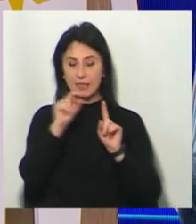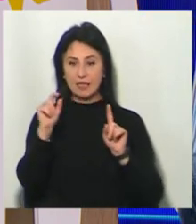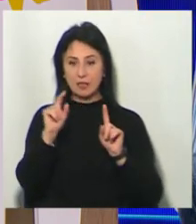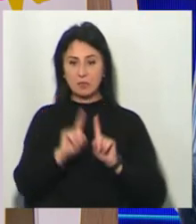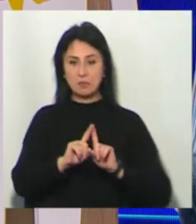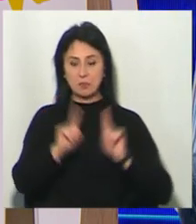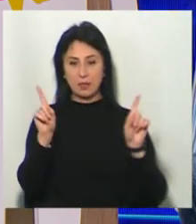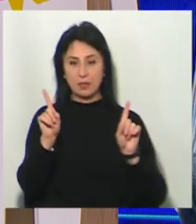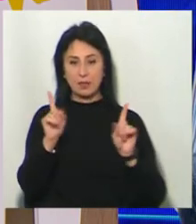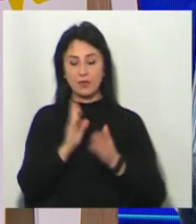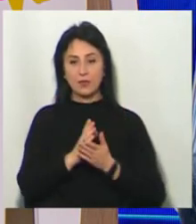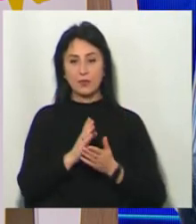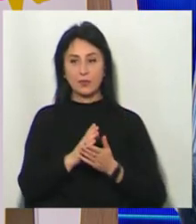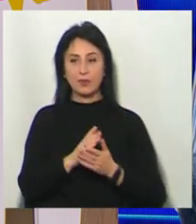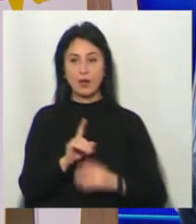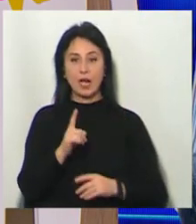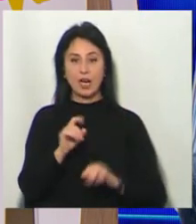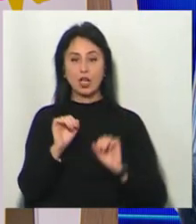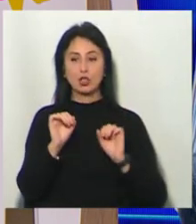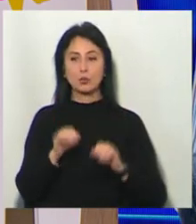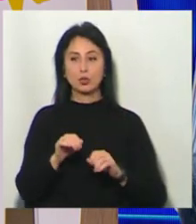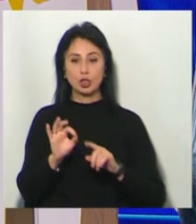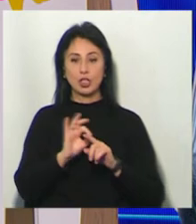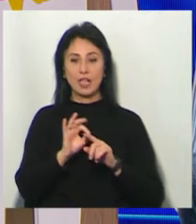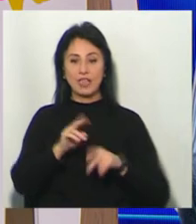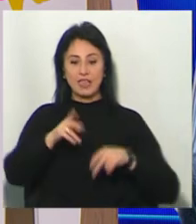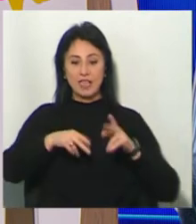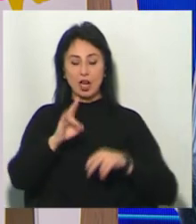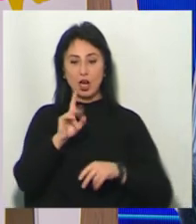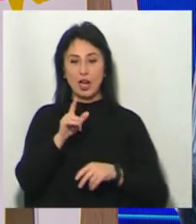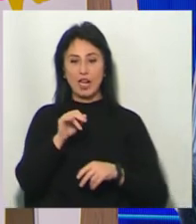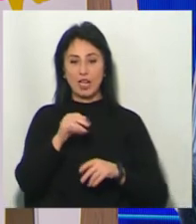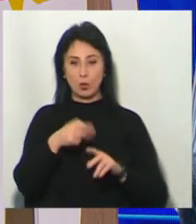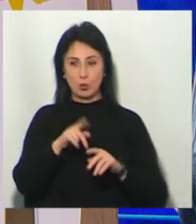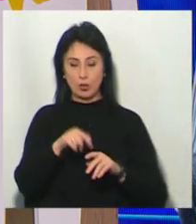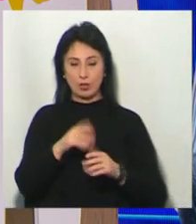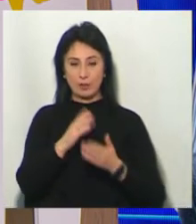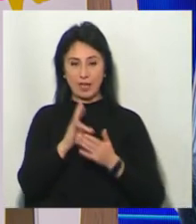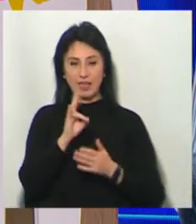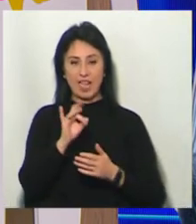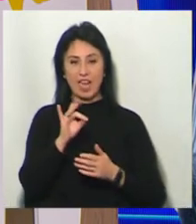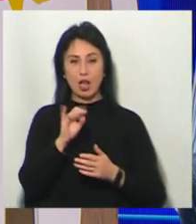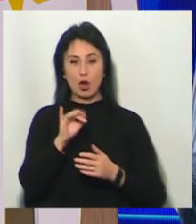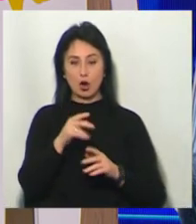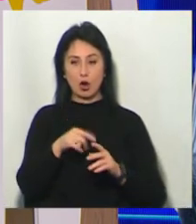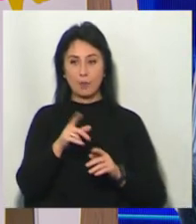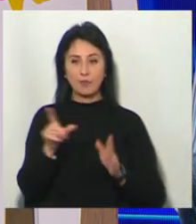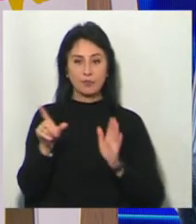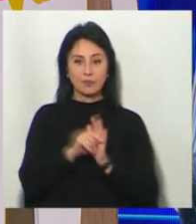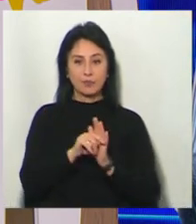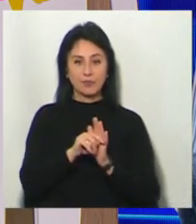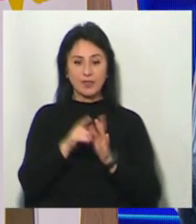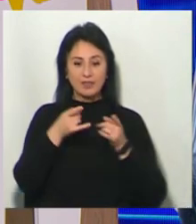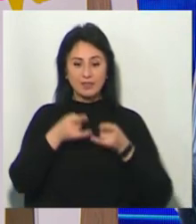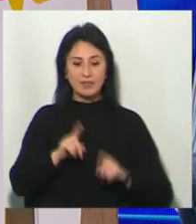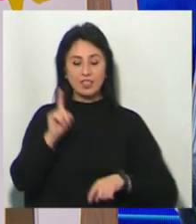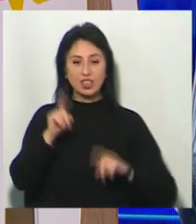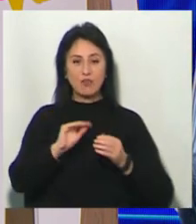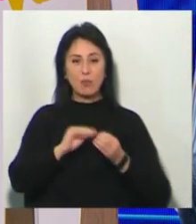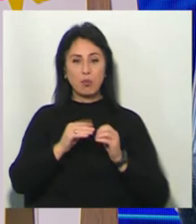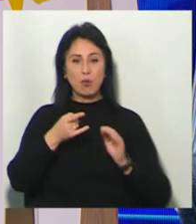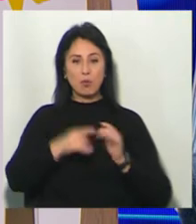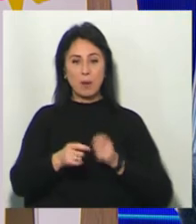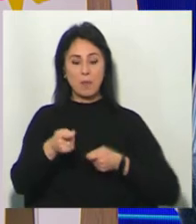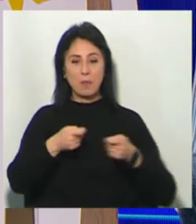შეიძლება უცნაურად შეხერდეს, რატომ შეიძლება ნეიროქირურგია იყოს გადამწყვეტი თანდაყოლილი ზოგიერთი იშვიათი